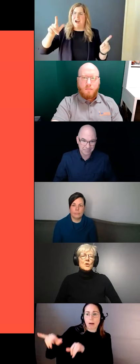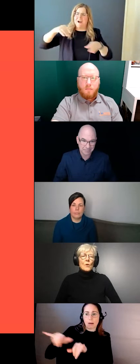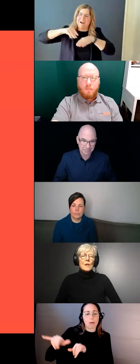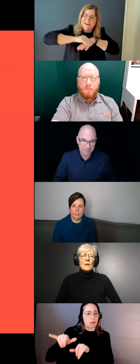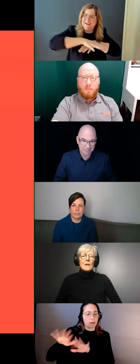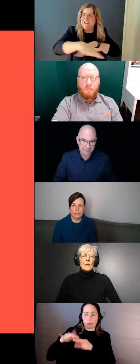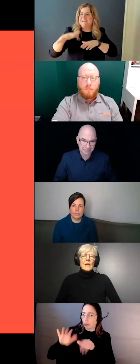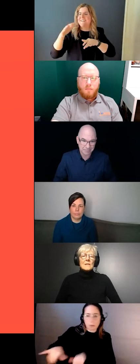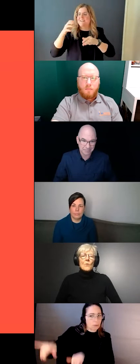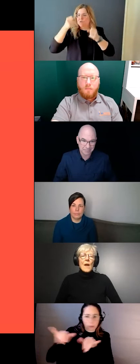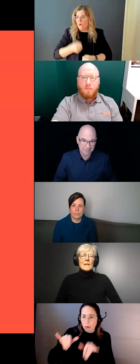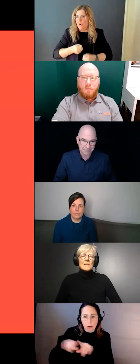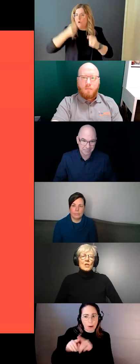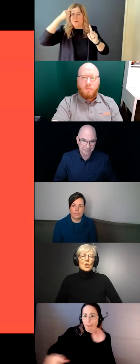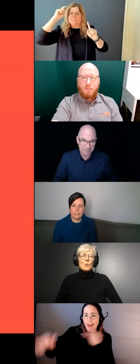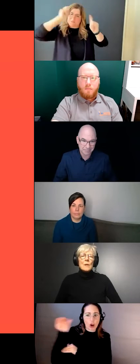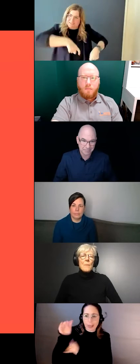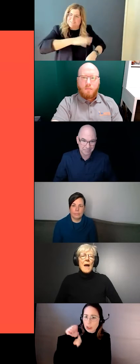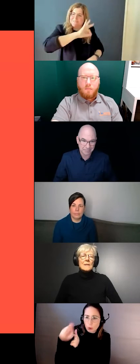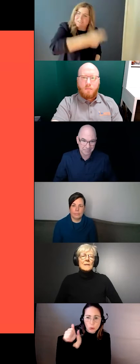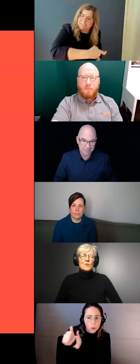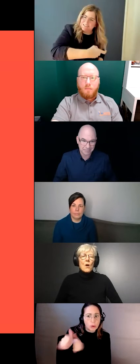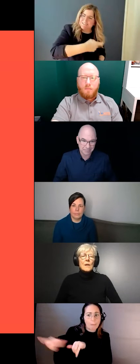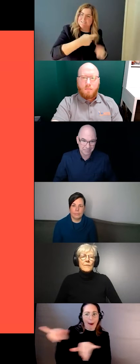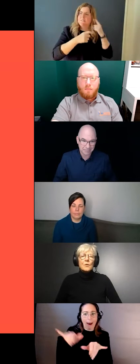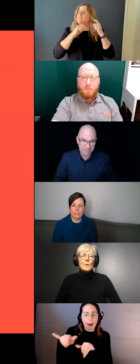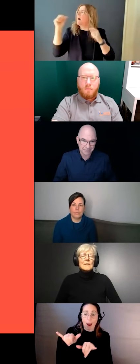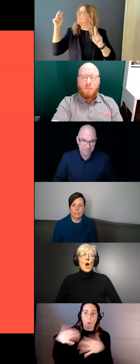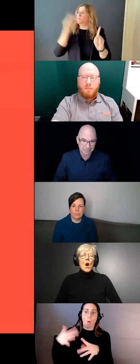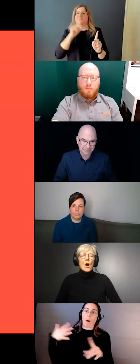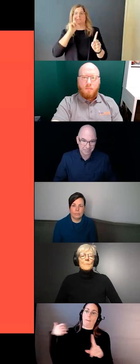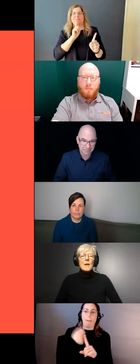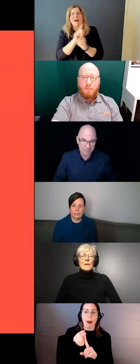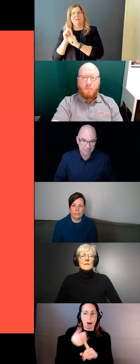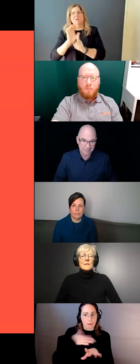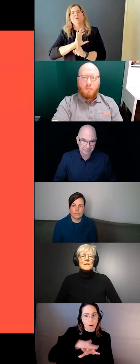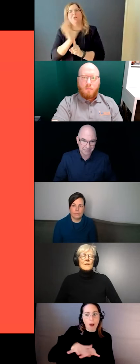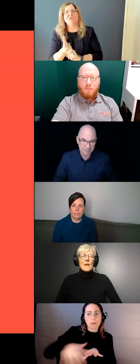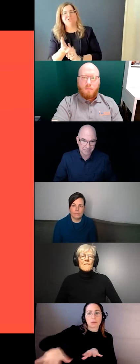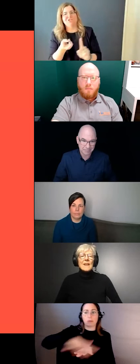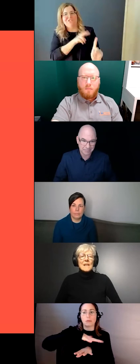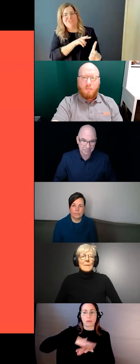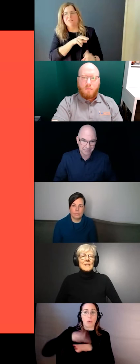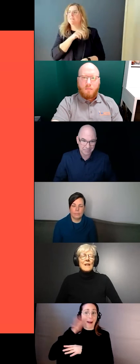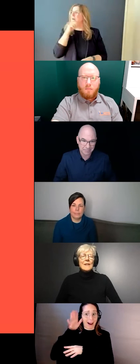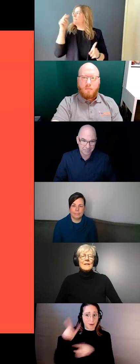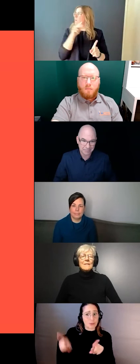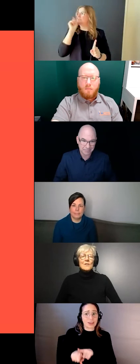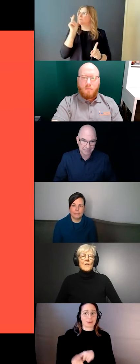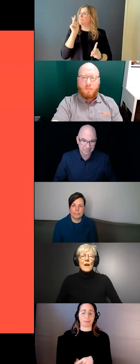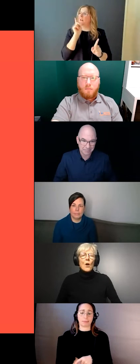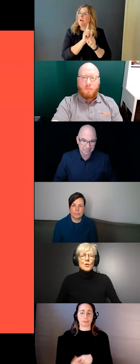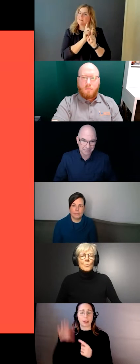normalisation qu'on va demander à tout le monde d'être le même, tout le monde va être pareil, tout le monde va être la majorité. Et donc, ça a un impact, une influence sur